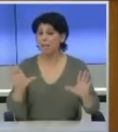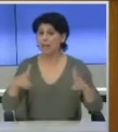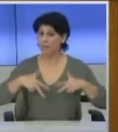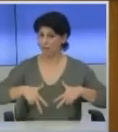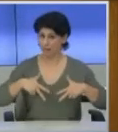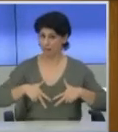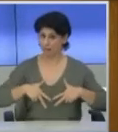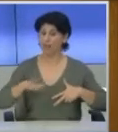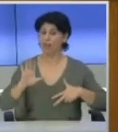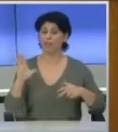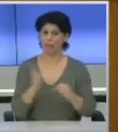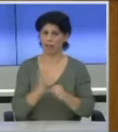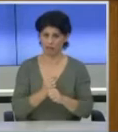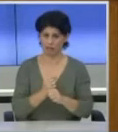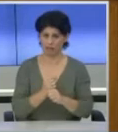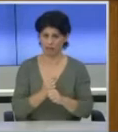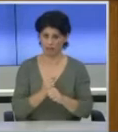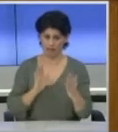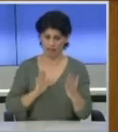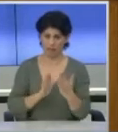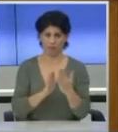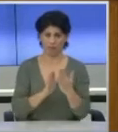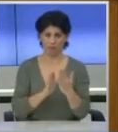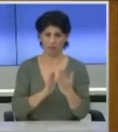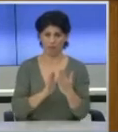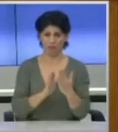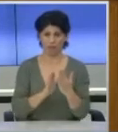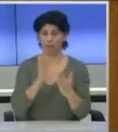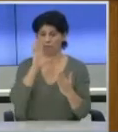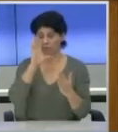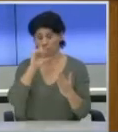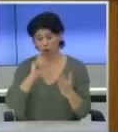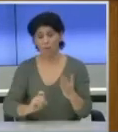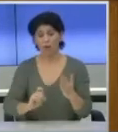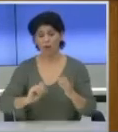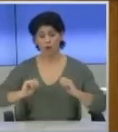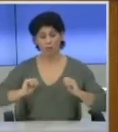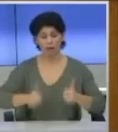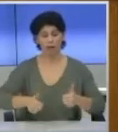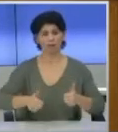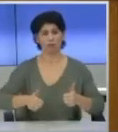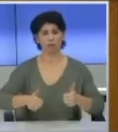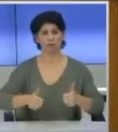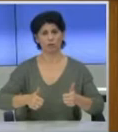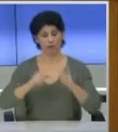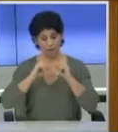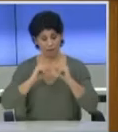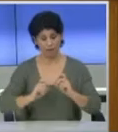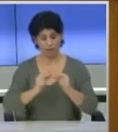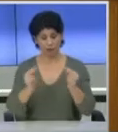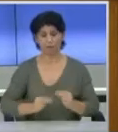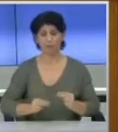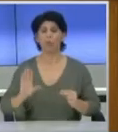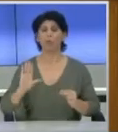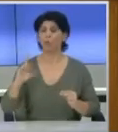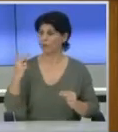κυβέρνηση δεν κατάφερε να τα αντιμετωπίσει με το απαραίτητο θάρρος και την απαραίτητη αποτελεσματικότητα. Ούτε η